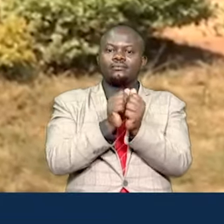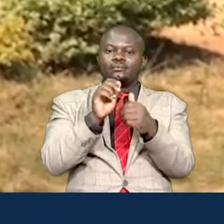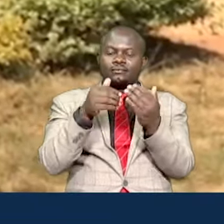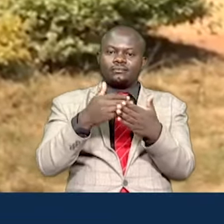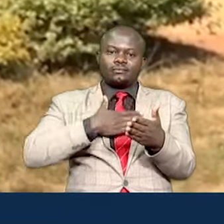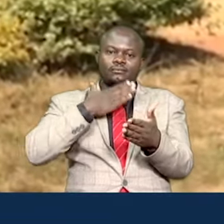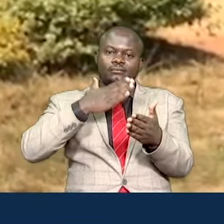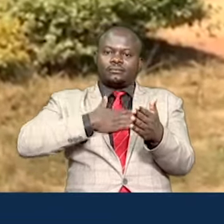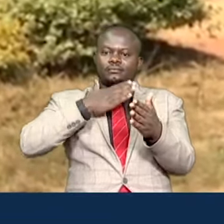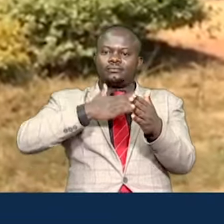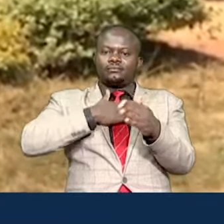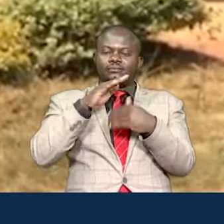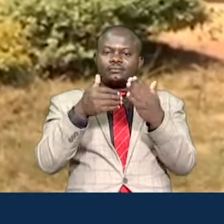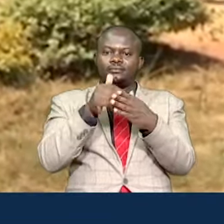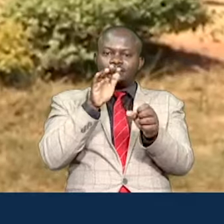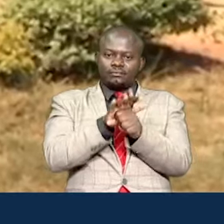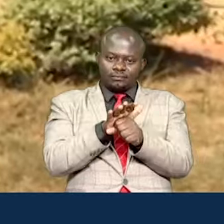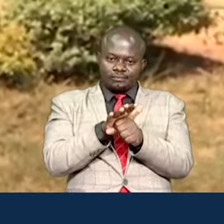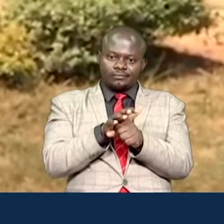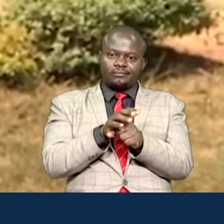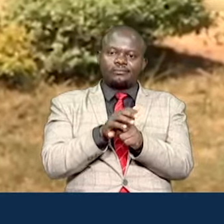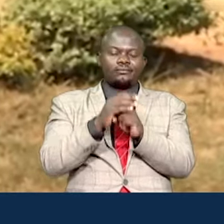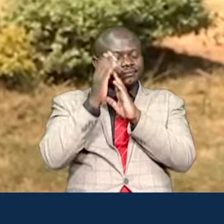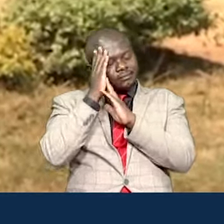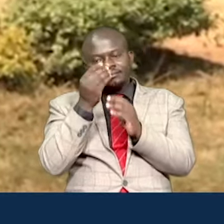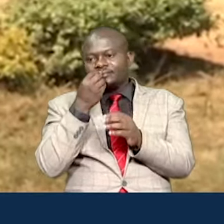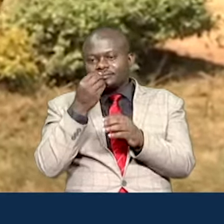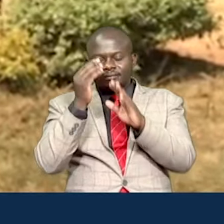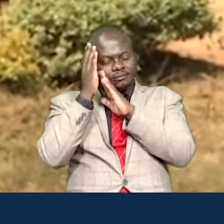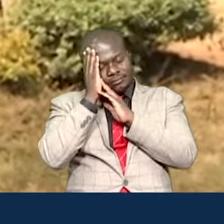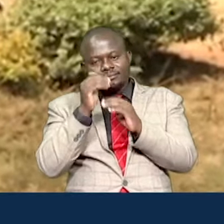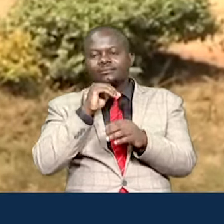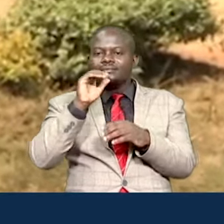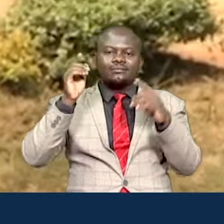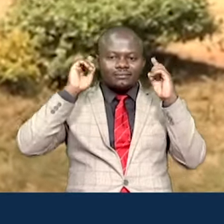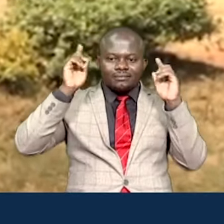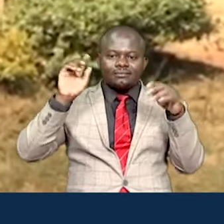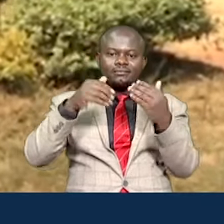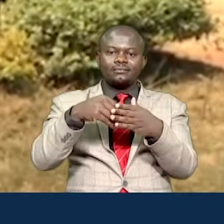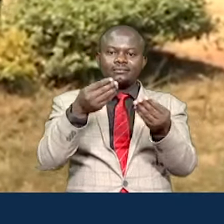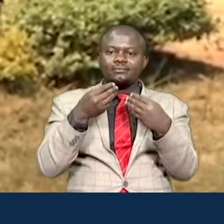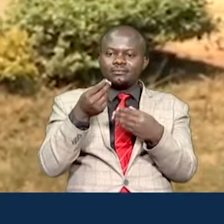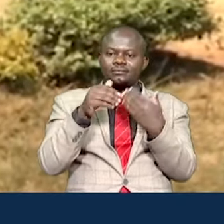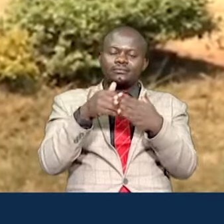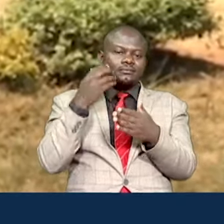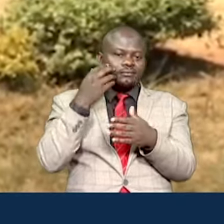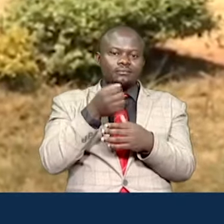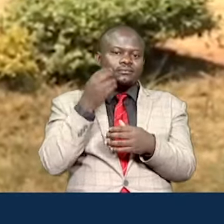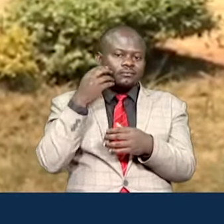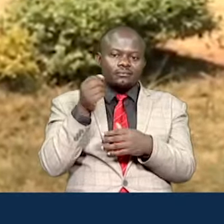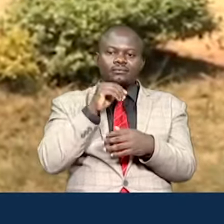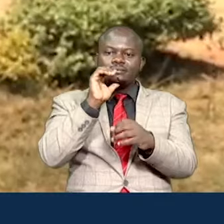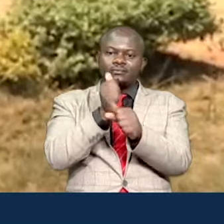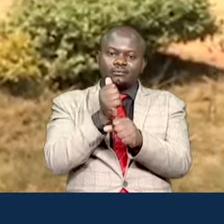ubuyobozi twabwishimiye cyane. Twarya tukaryama nawe tuvuzaho induru, aduha amafaranga buri kwezi,